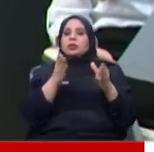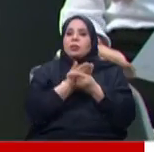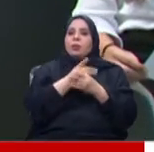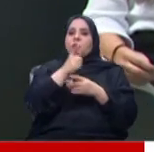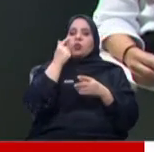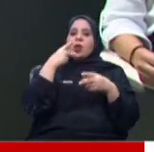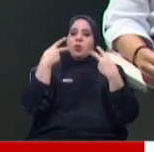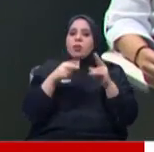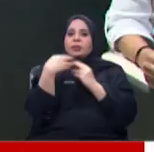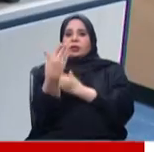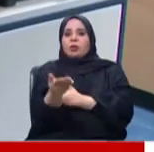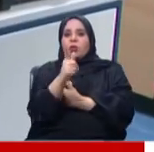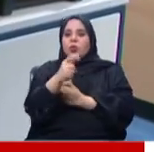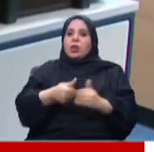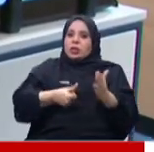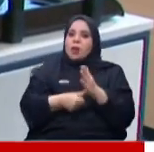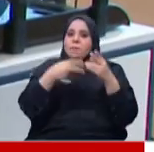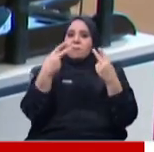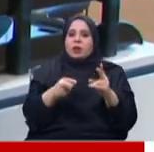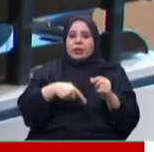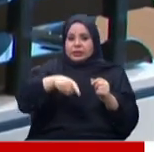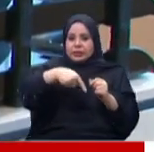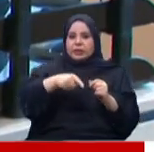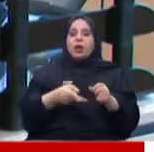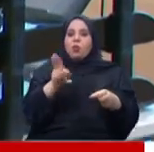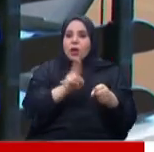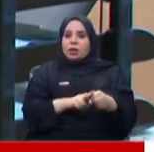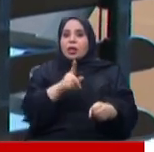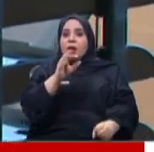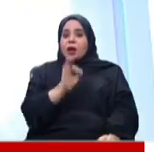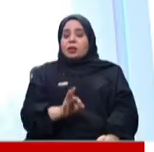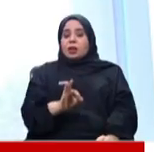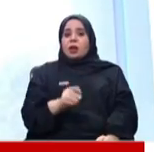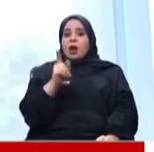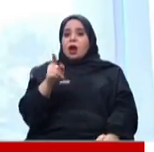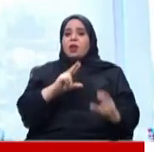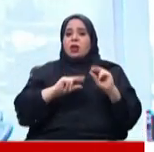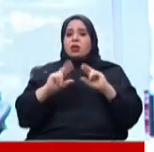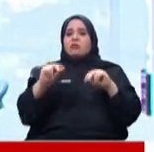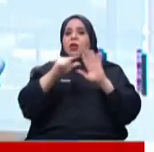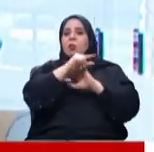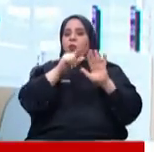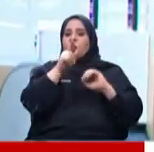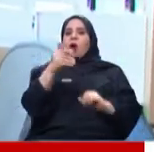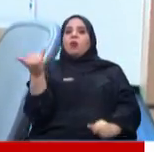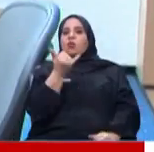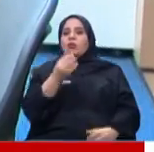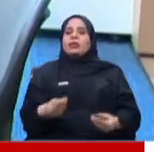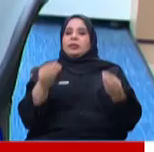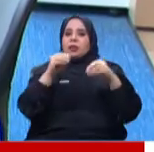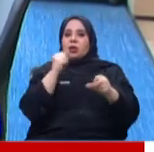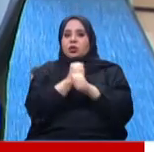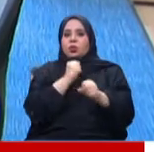في صرف المستحقات في أقرب فرصة ممكنة. هذا وأكد في هذا السياق على